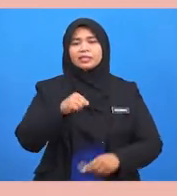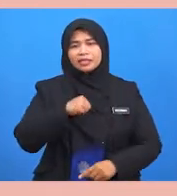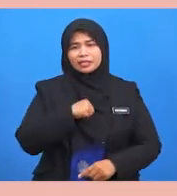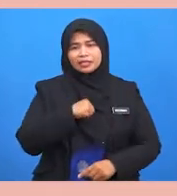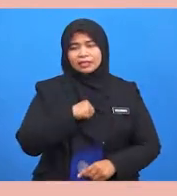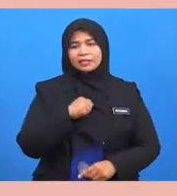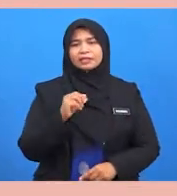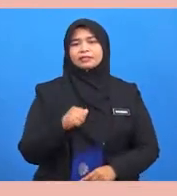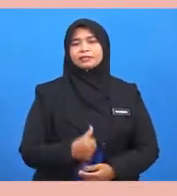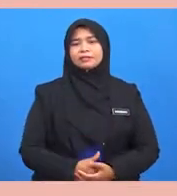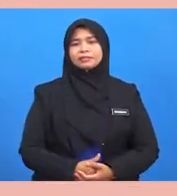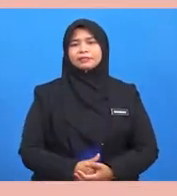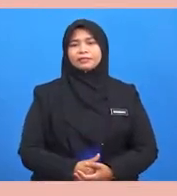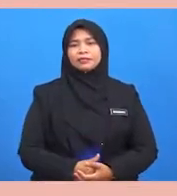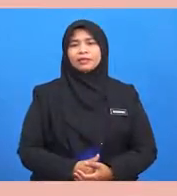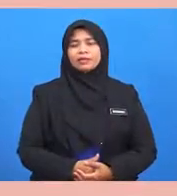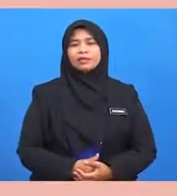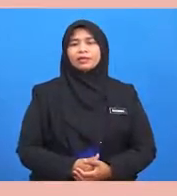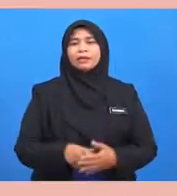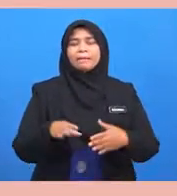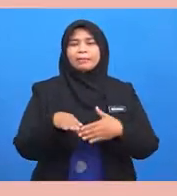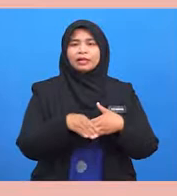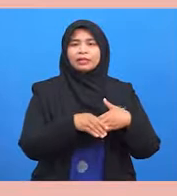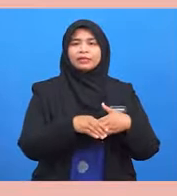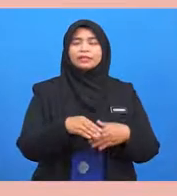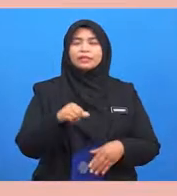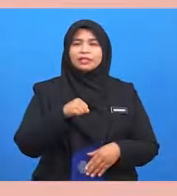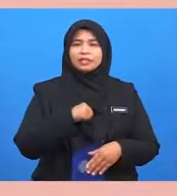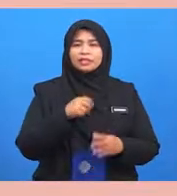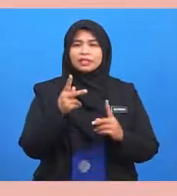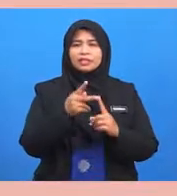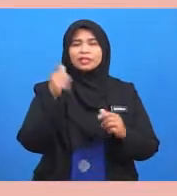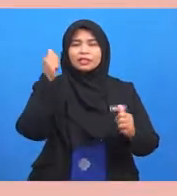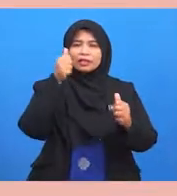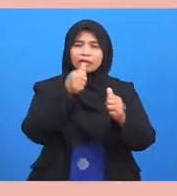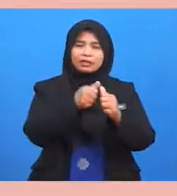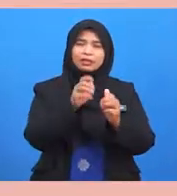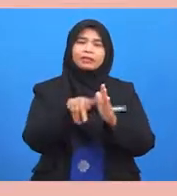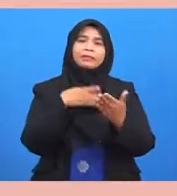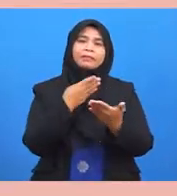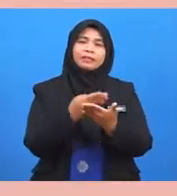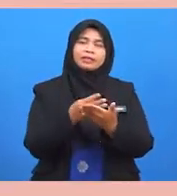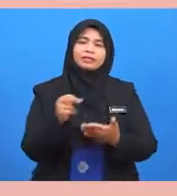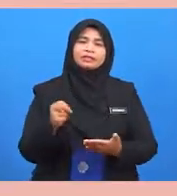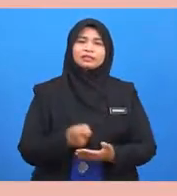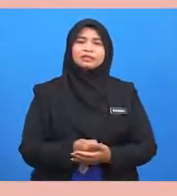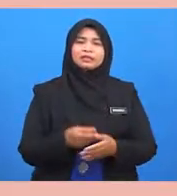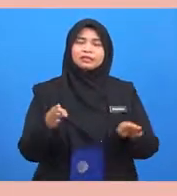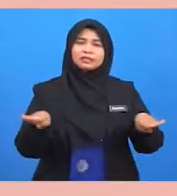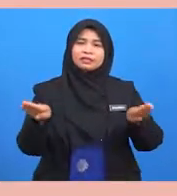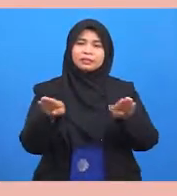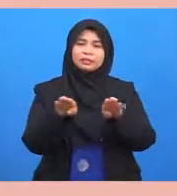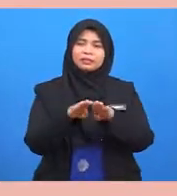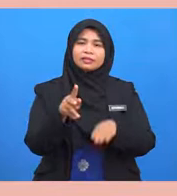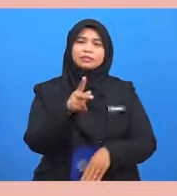kita sendiri. Pandu diri kita ke arah kebaikan. Sebagai